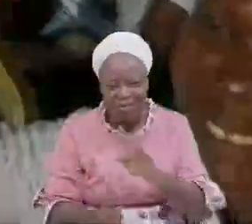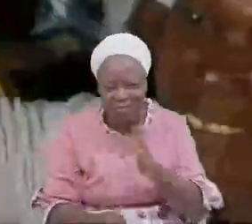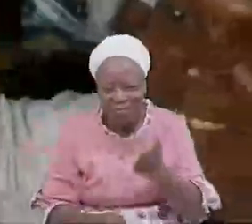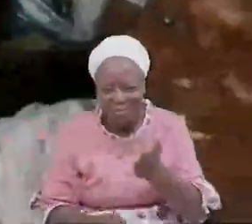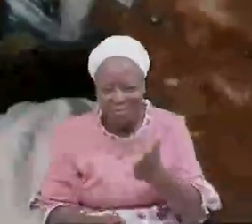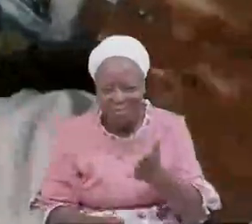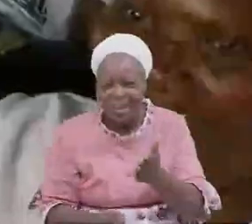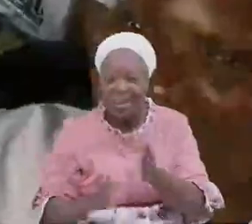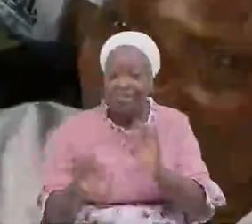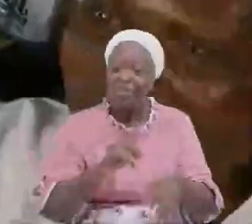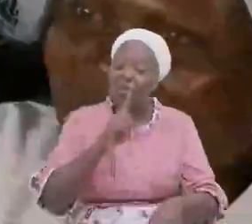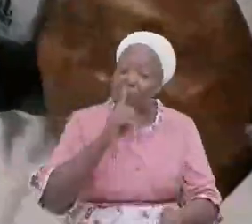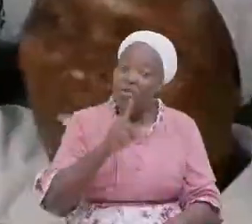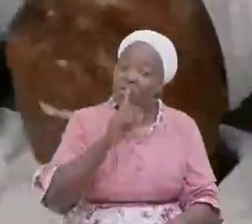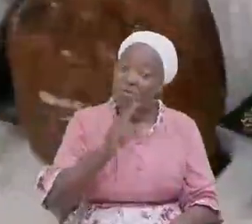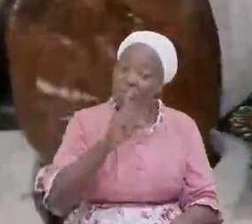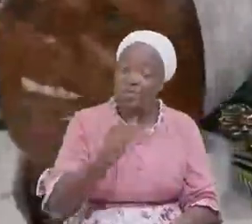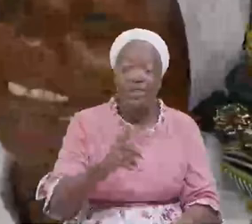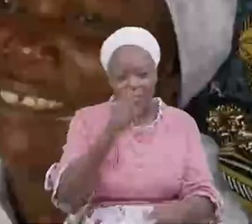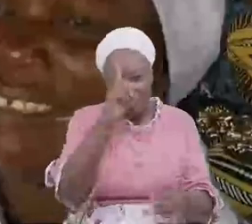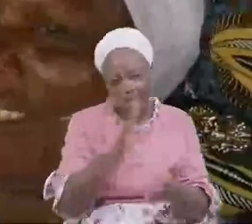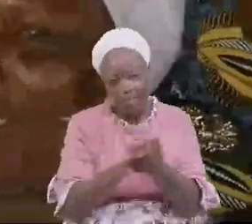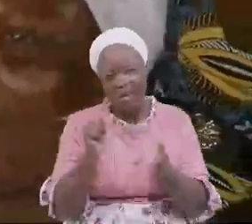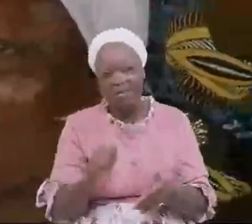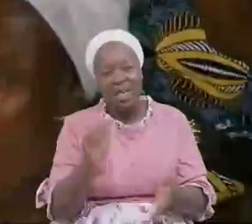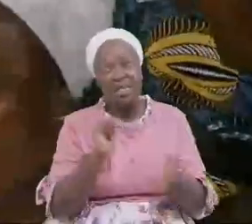Si tu crois, crois vraiment